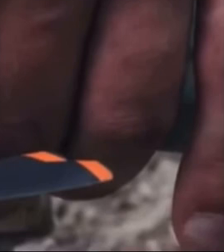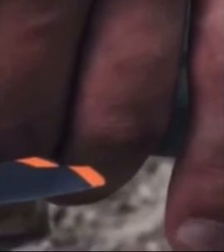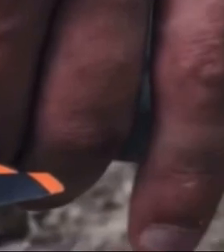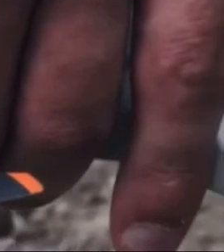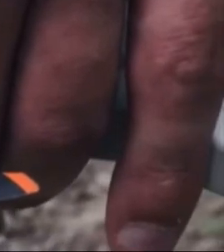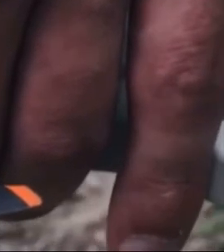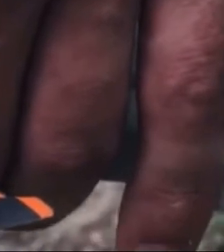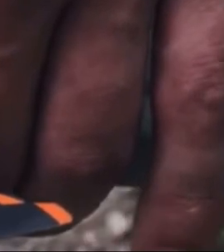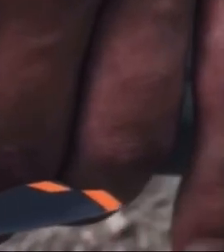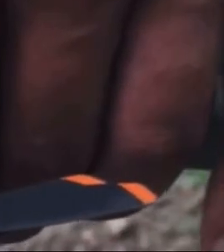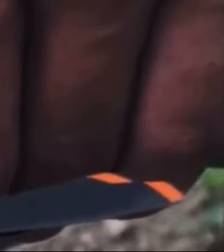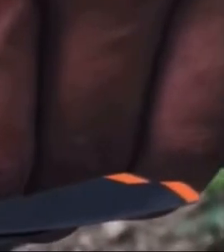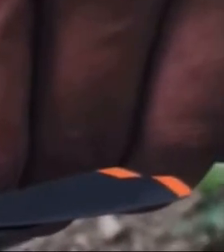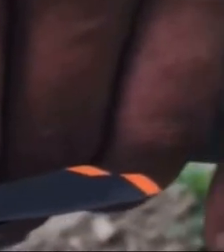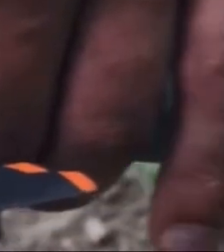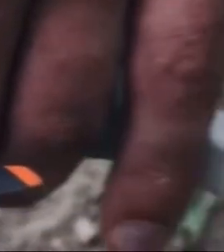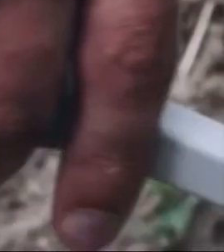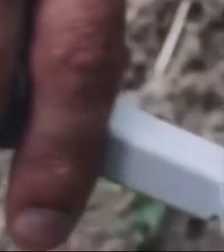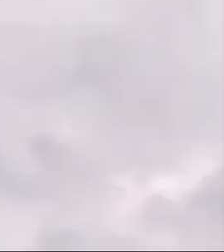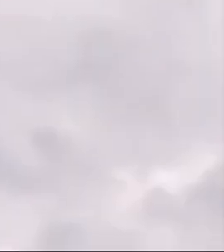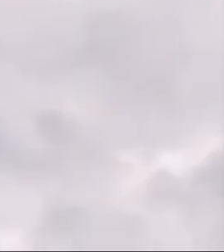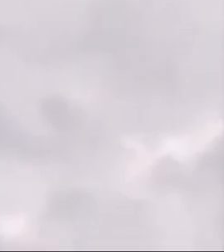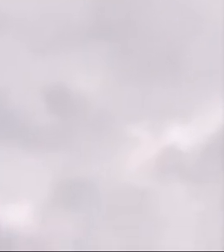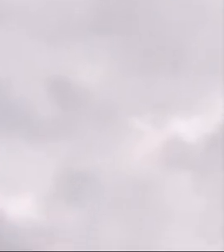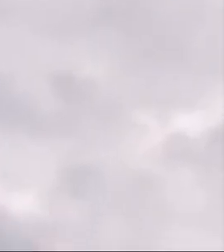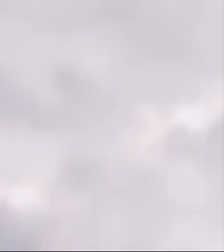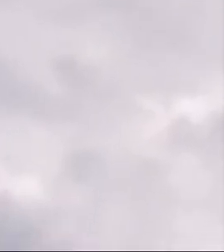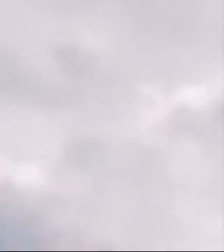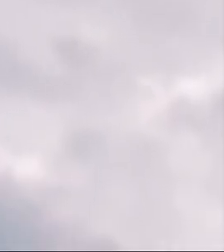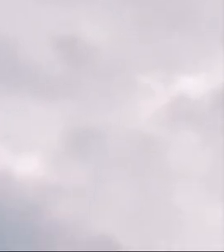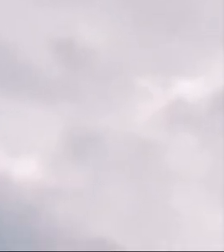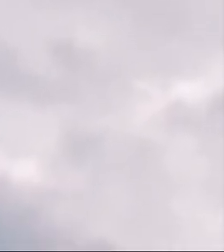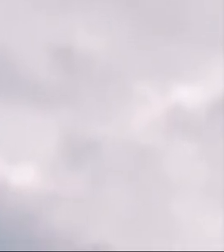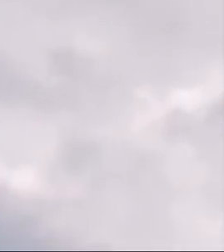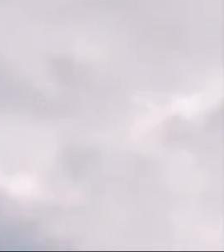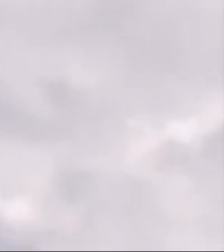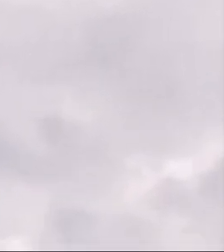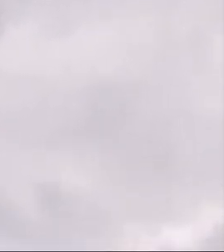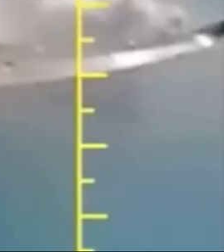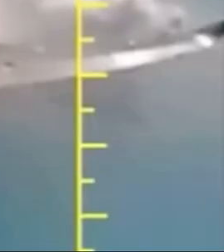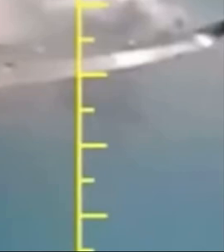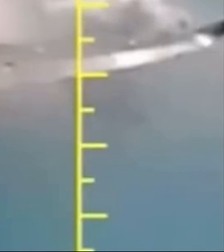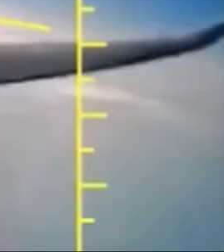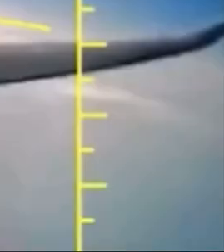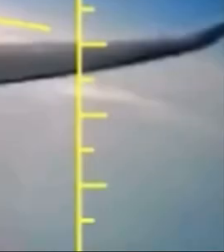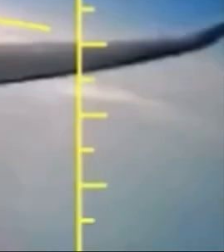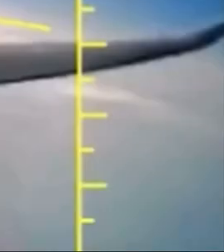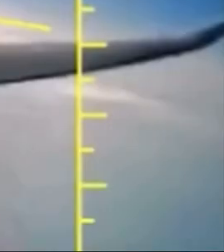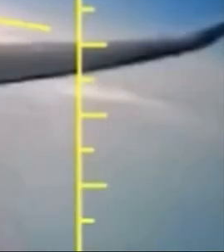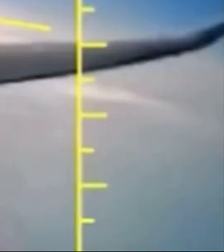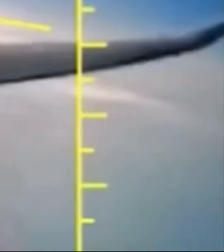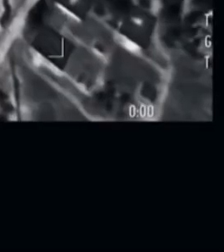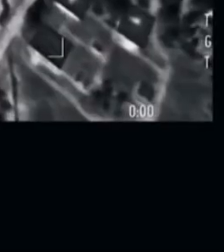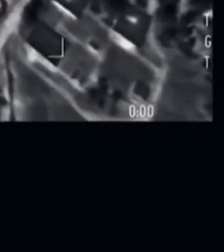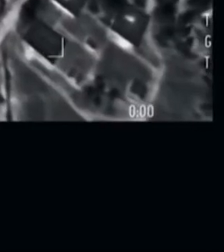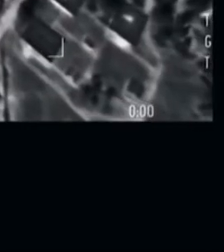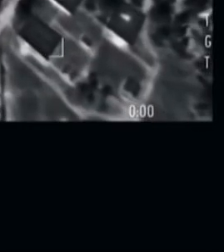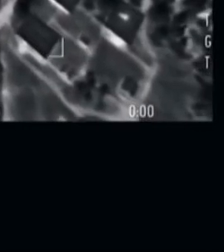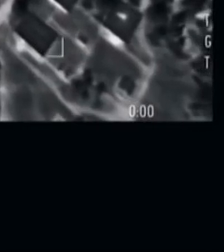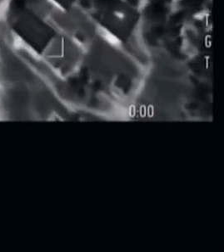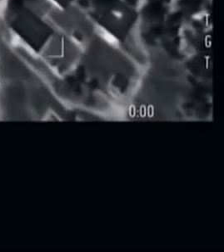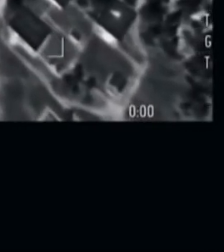на цю техніку збирає проект армія Дронів програма яка об'єднує виробників генштаб Міністерства оборони мін цифри і